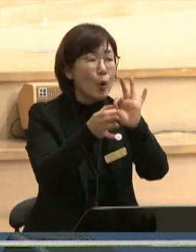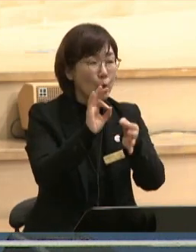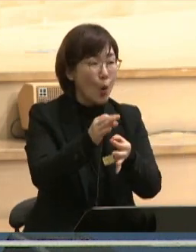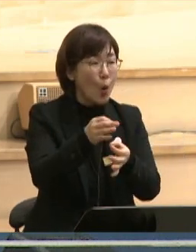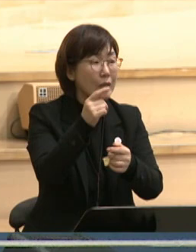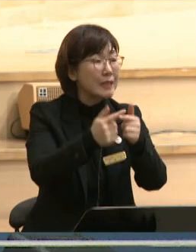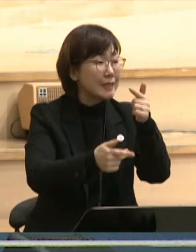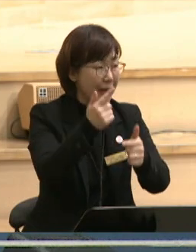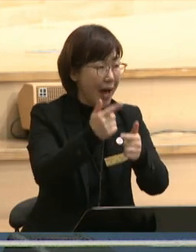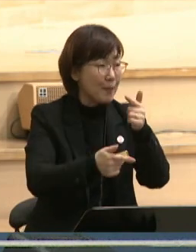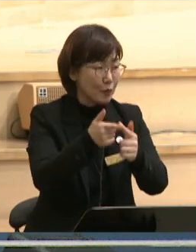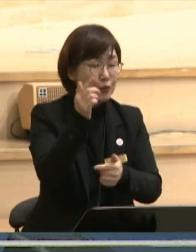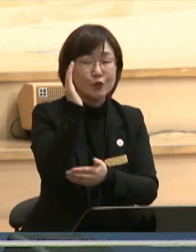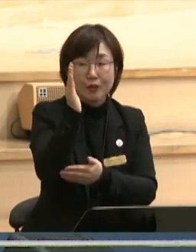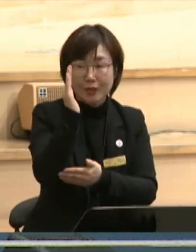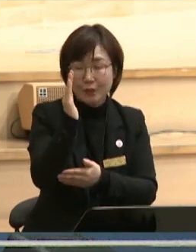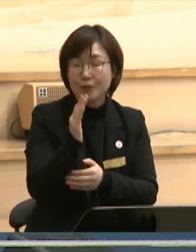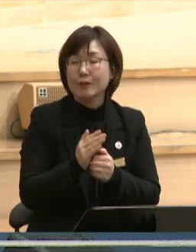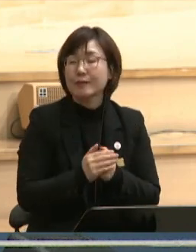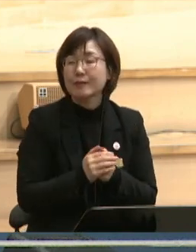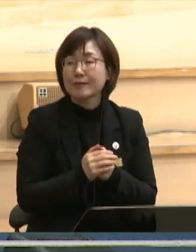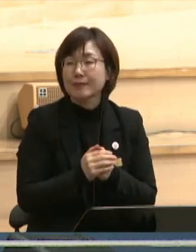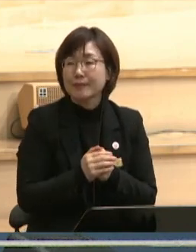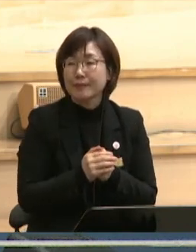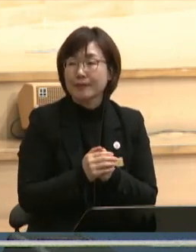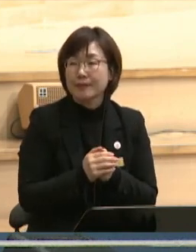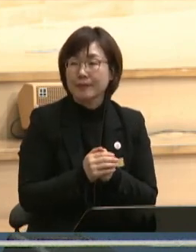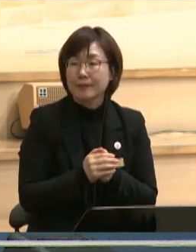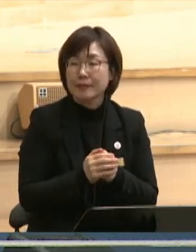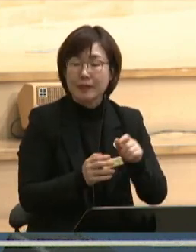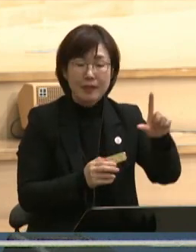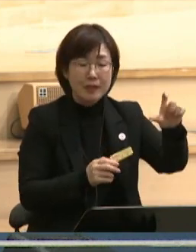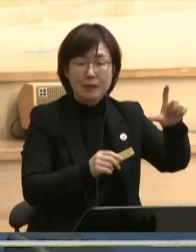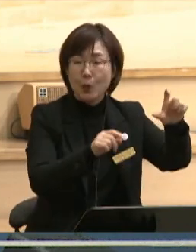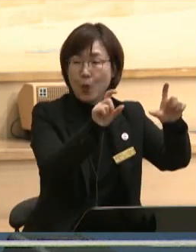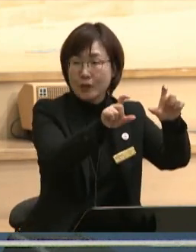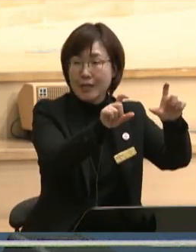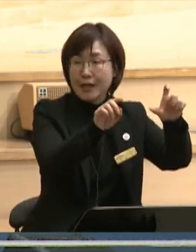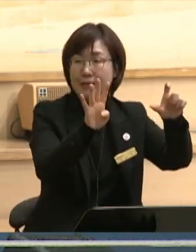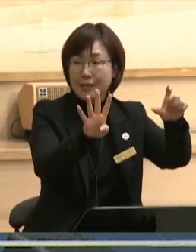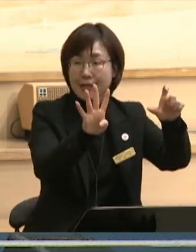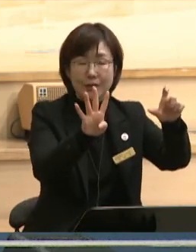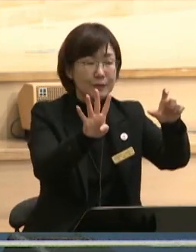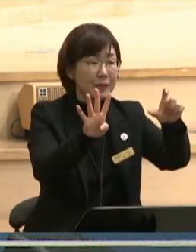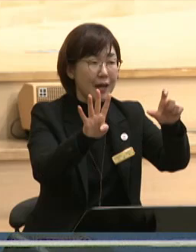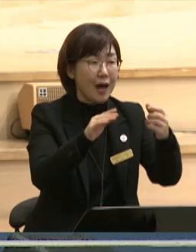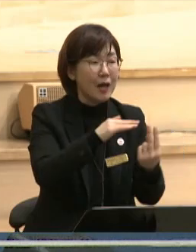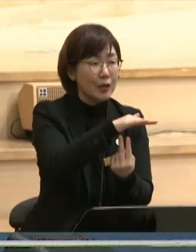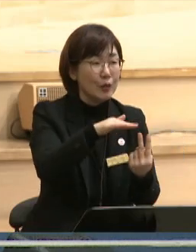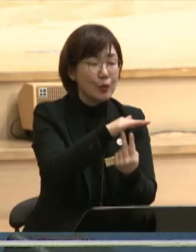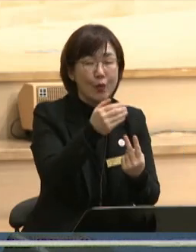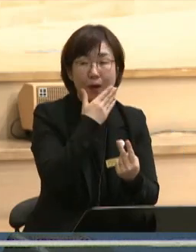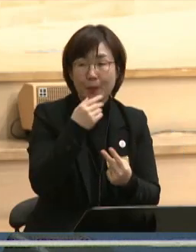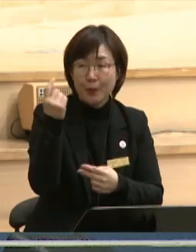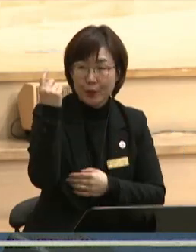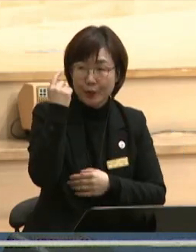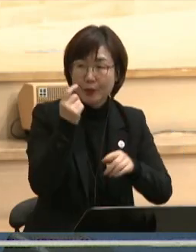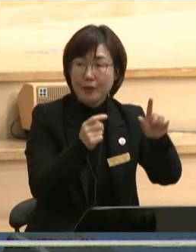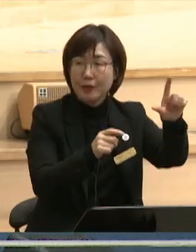강론입니다 요한복음 15장 4절 한번 가봅시다 요한복음 15장 4절입니다